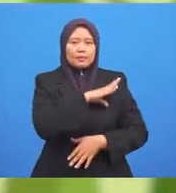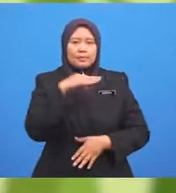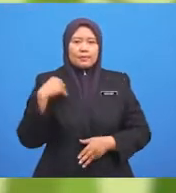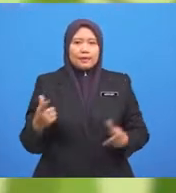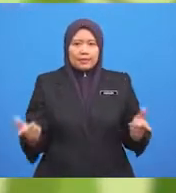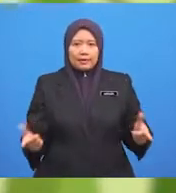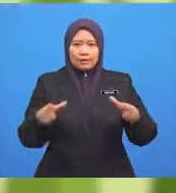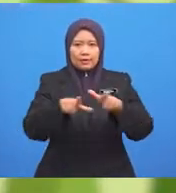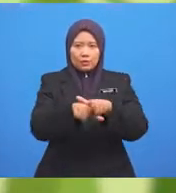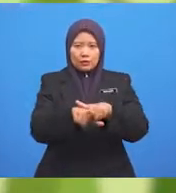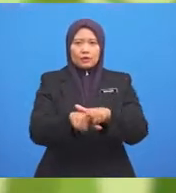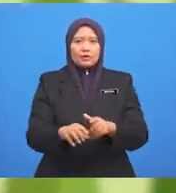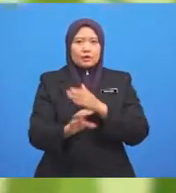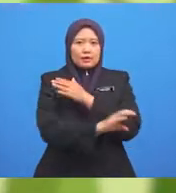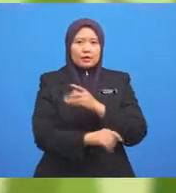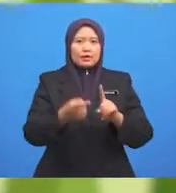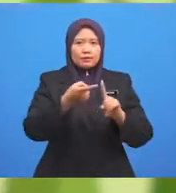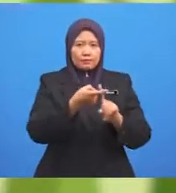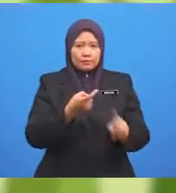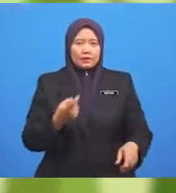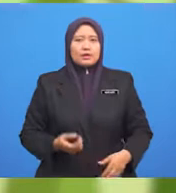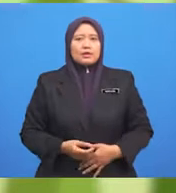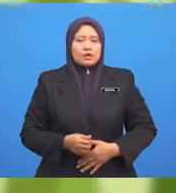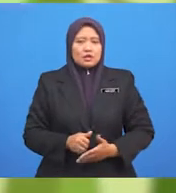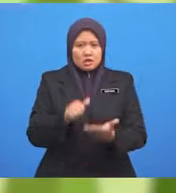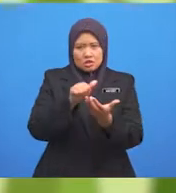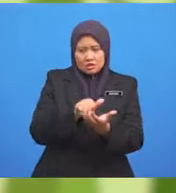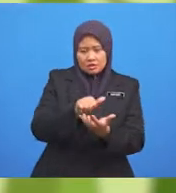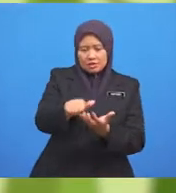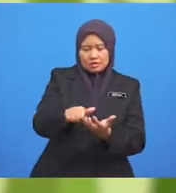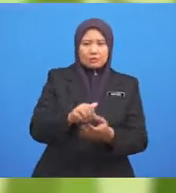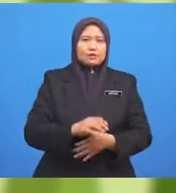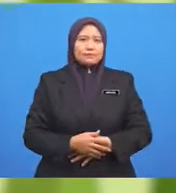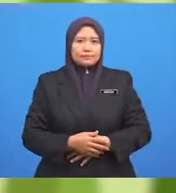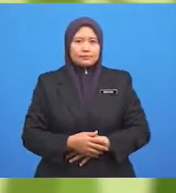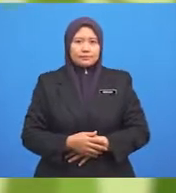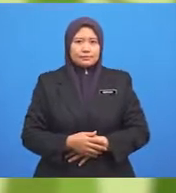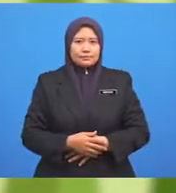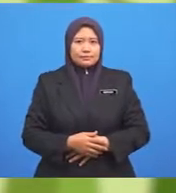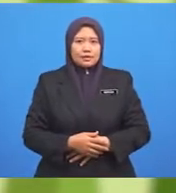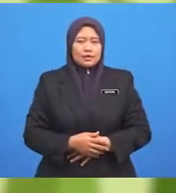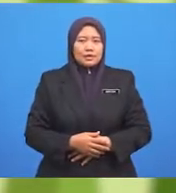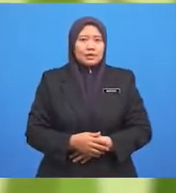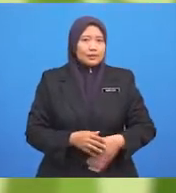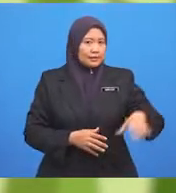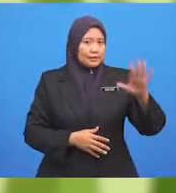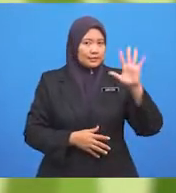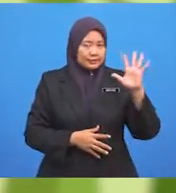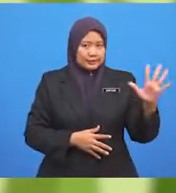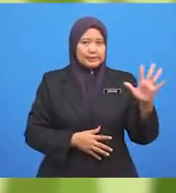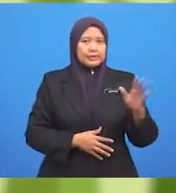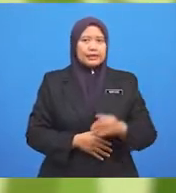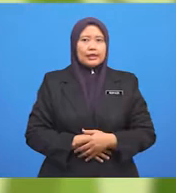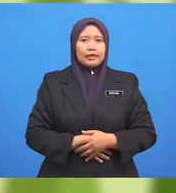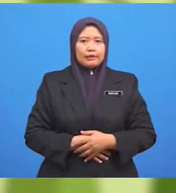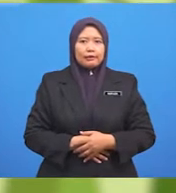daripada sebarang ancaman. Murid-murid yang cikgu sayangi, pengajaran yang